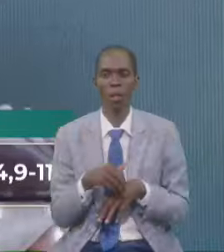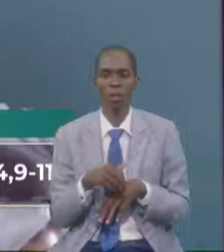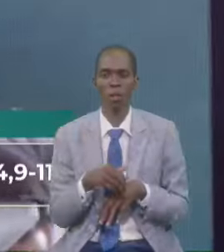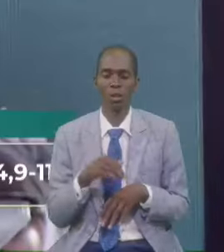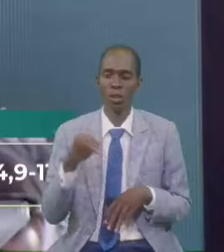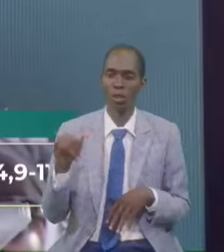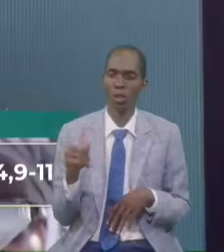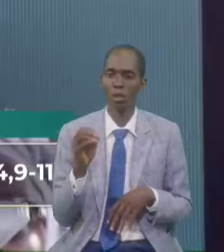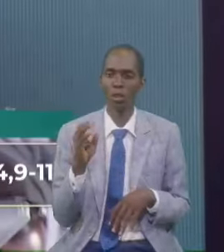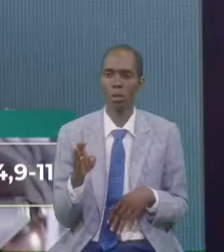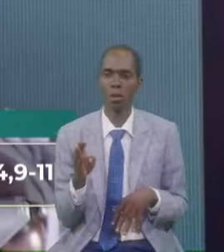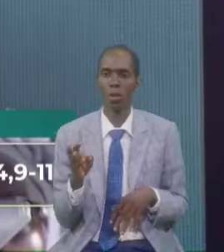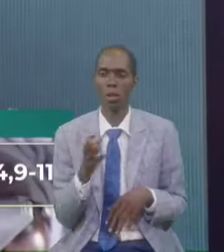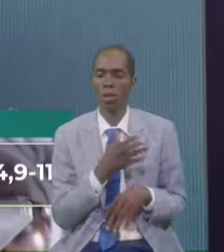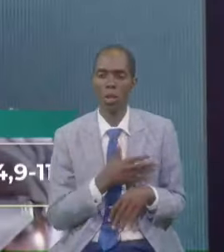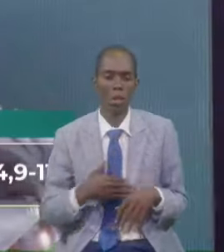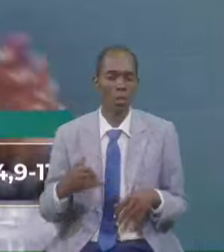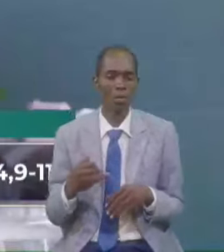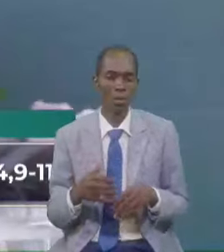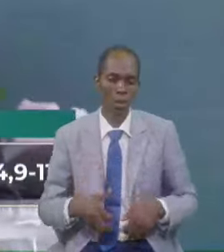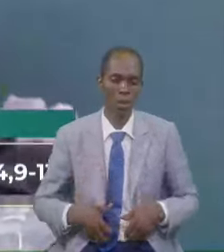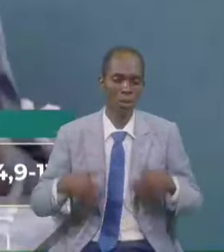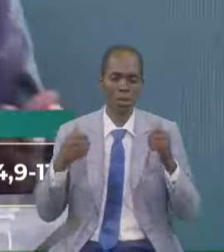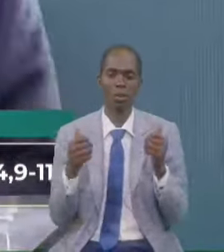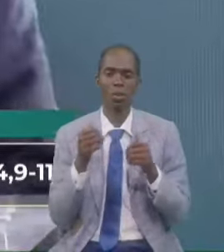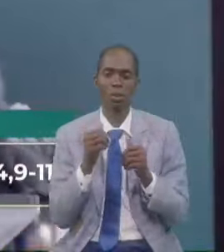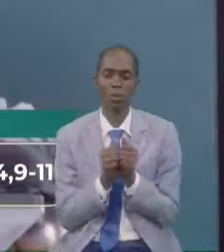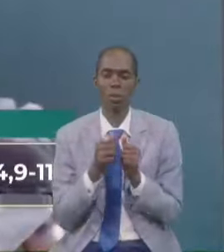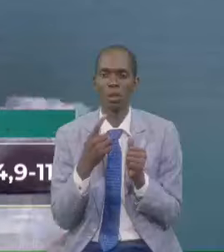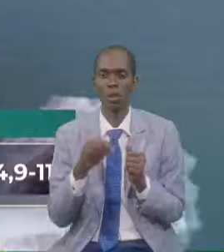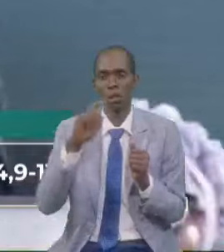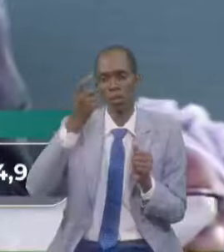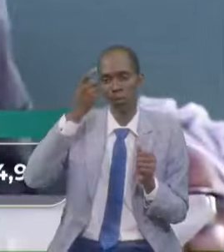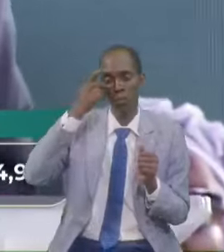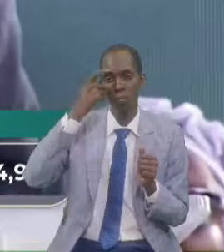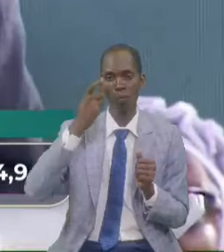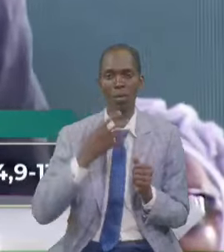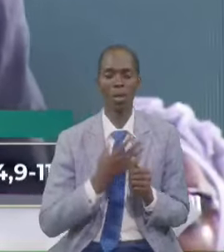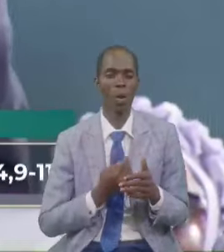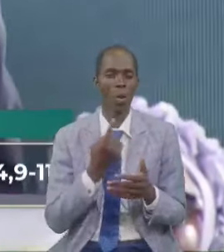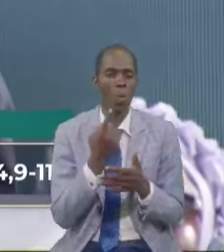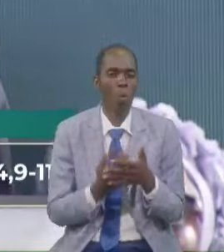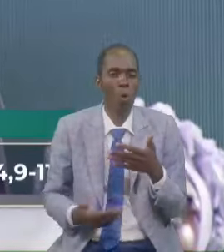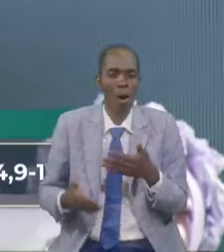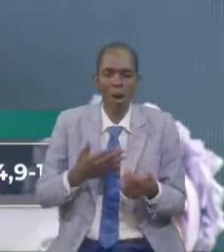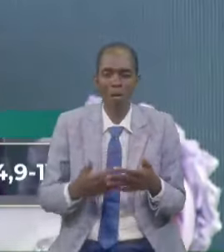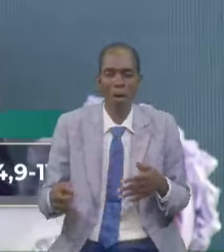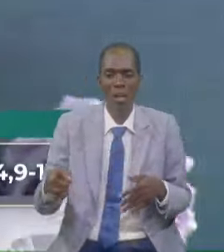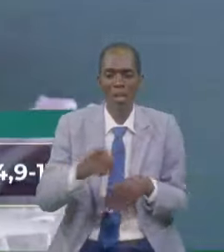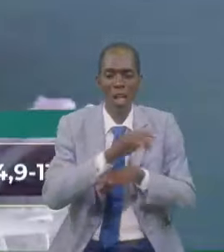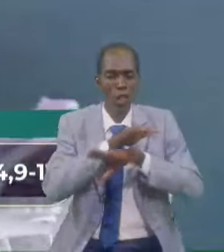to the government. ఆ విధంగా అది మానేసి వారు చేస్తున్న పనిలో కోపం చూపిస్తారు. And whatever they don't agree with, ఇక వారు